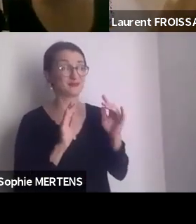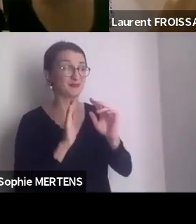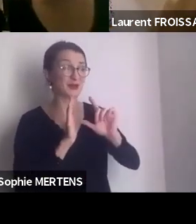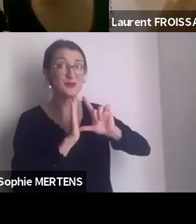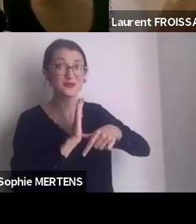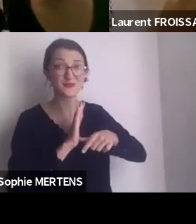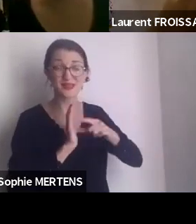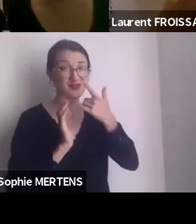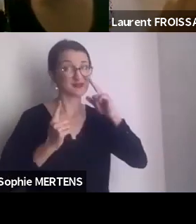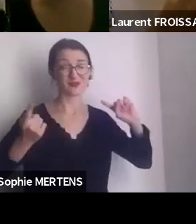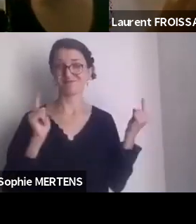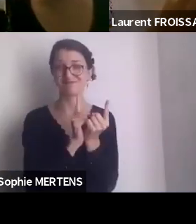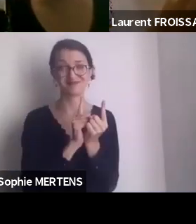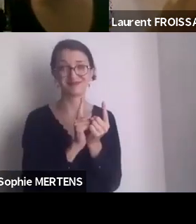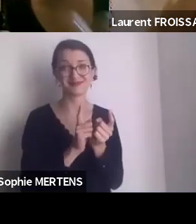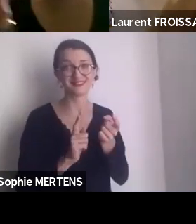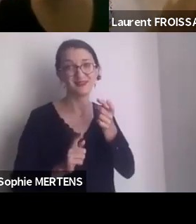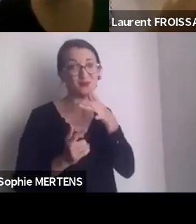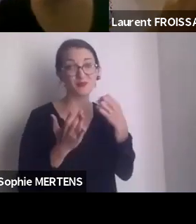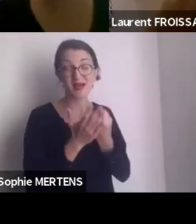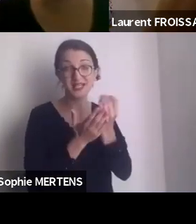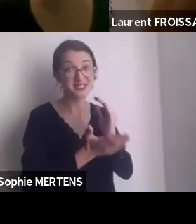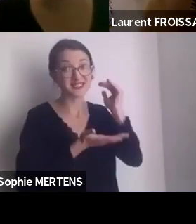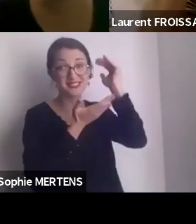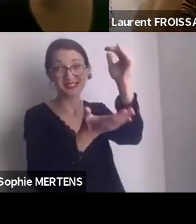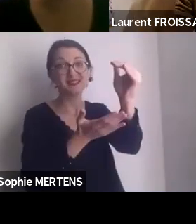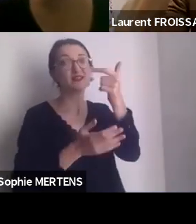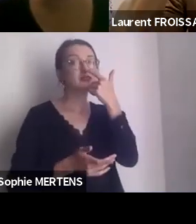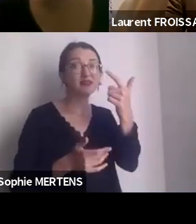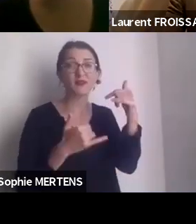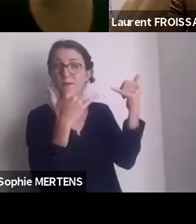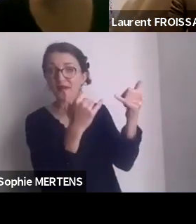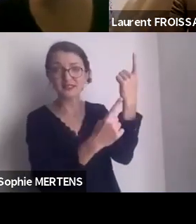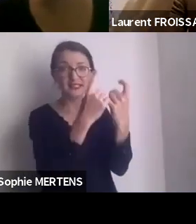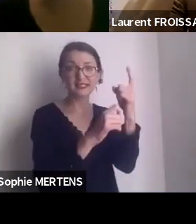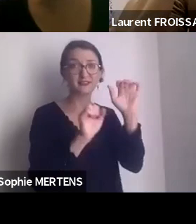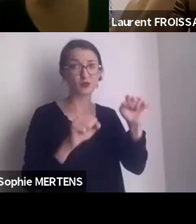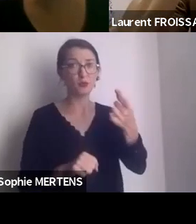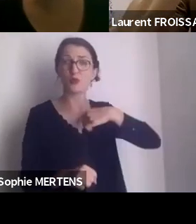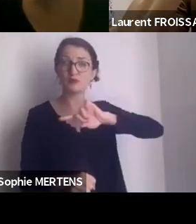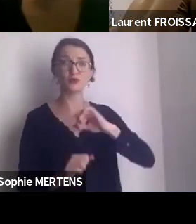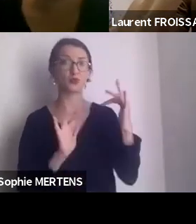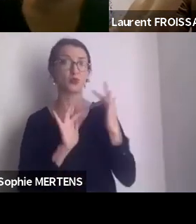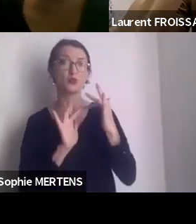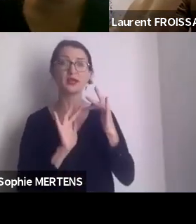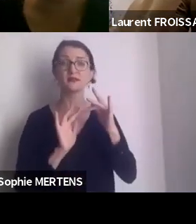mais vous pourrez évidemment nous recontacter par LinkedIn si vous avez des questions plus précises, il n'y a aucun problème là-dessus. Moi, je vais simplement